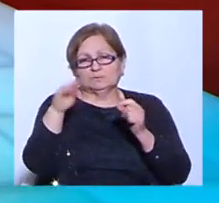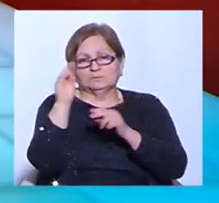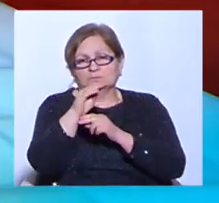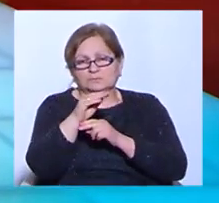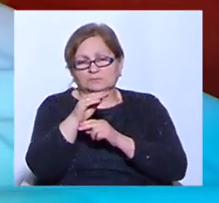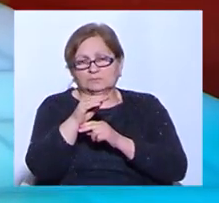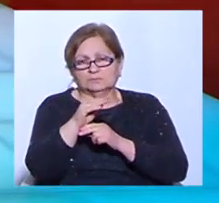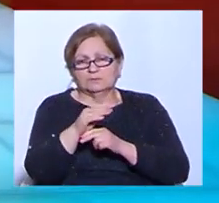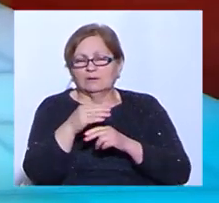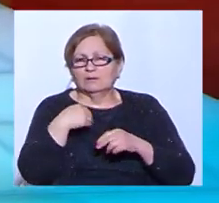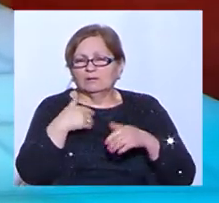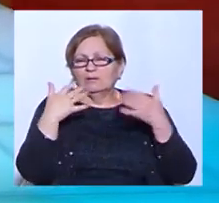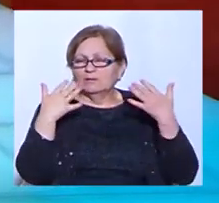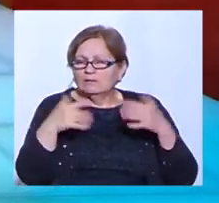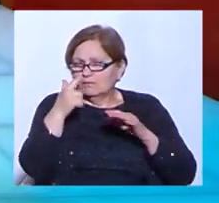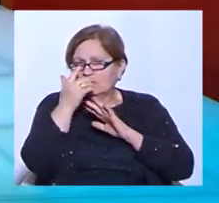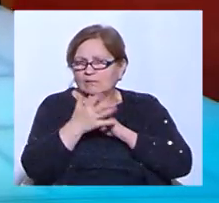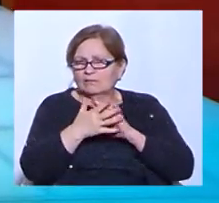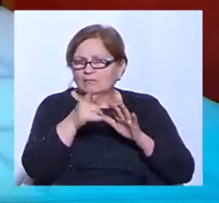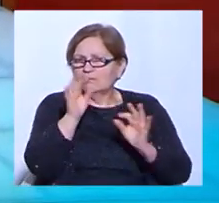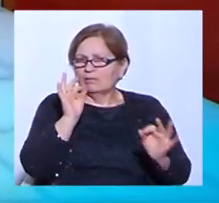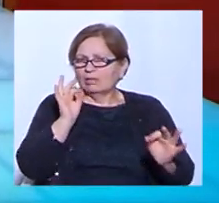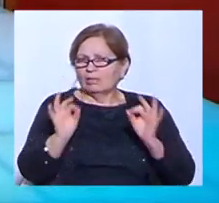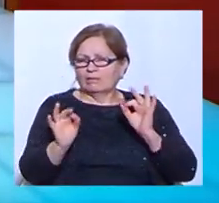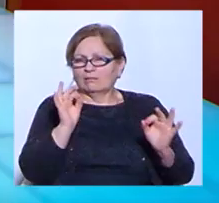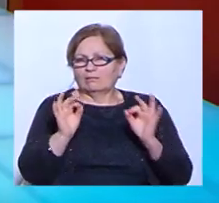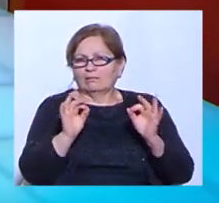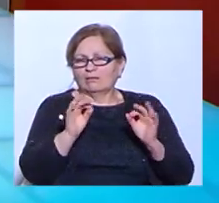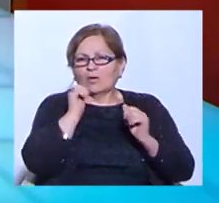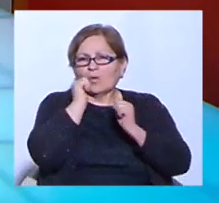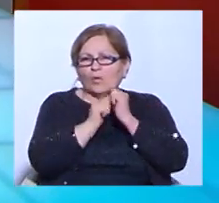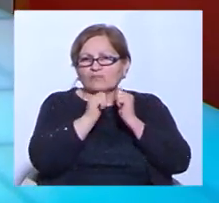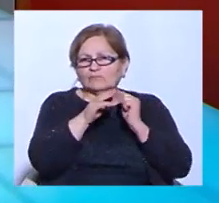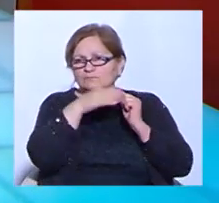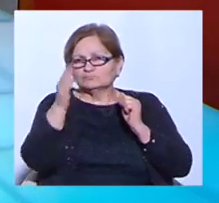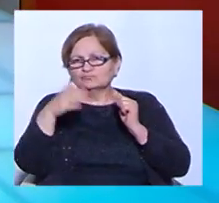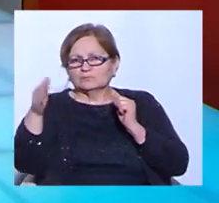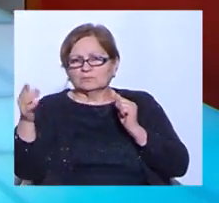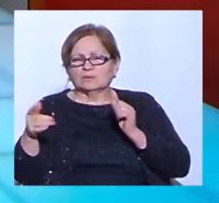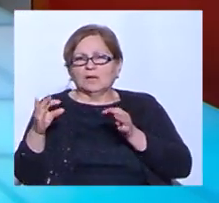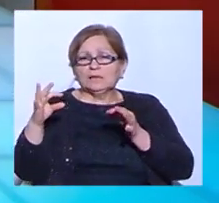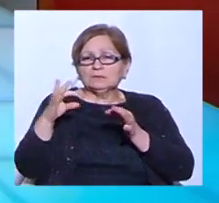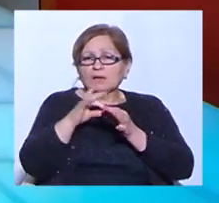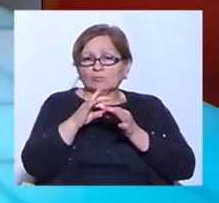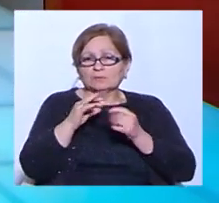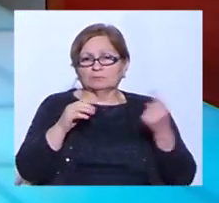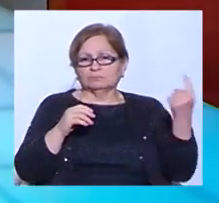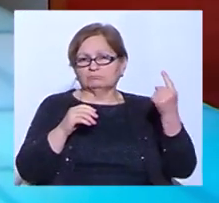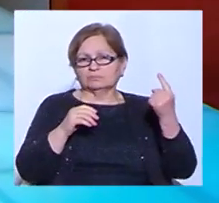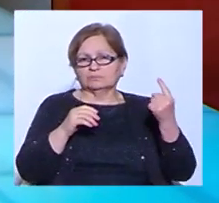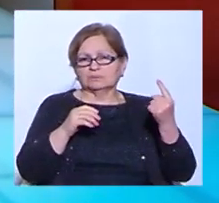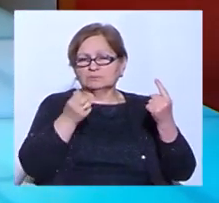ჩვენ შეგვიძლია უკვე აღმოვაჩინოთ კანონზომიერება, რომ ყოველი შემდეგი დამოკიდებულია პირველზე და